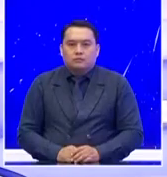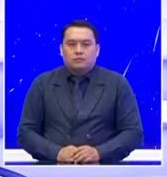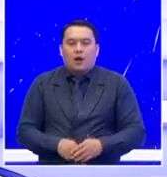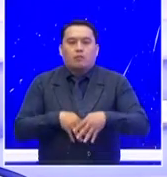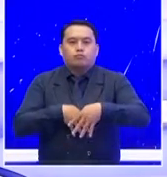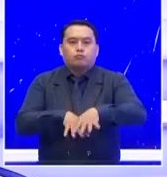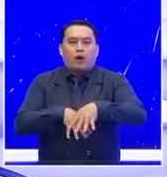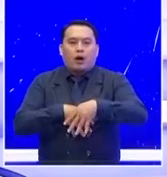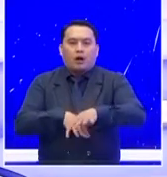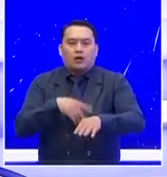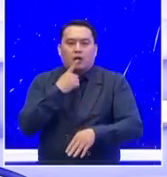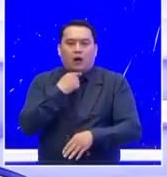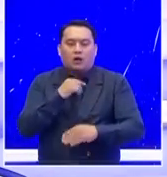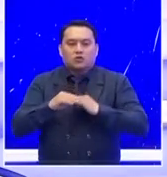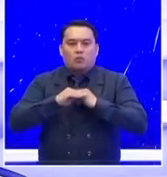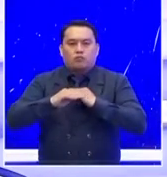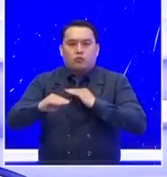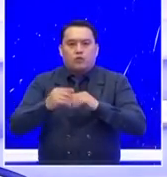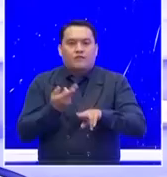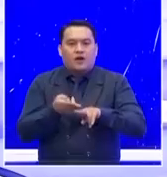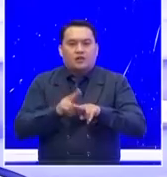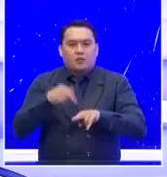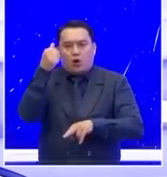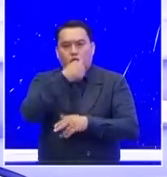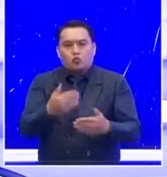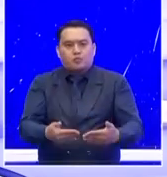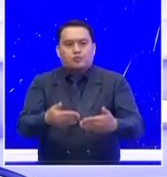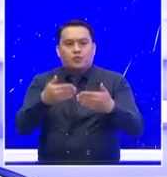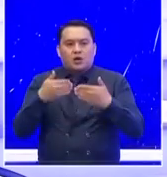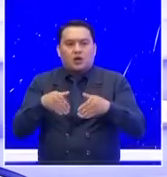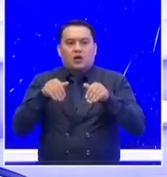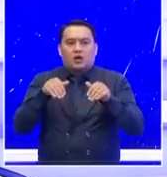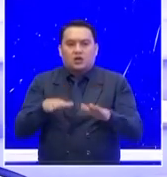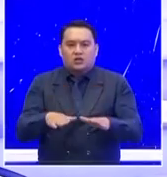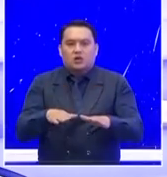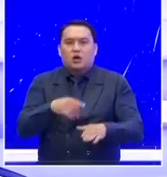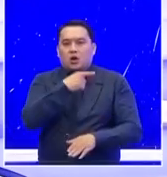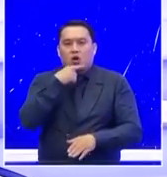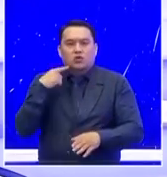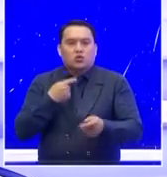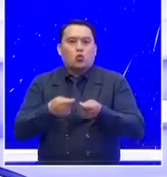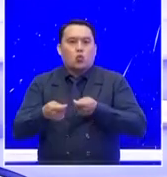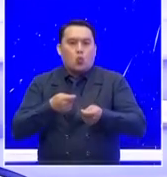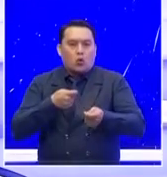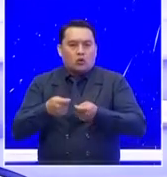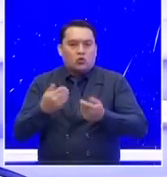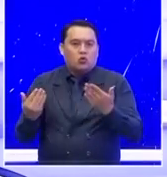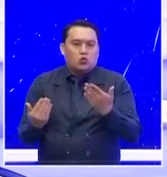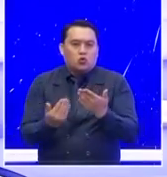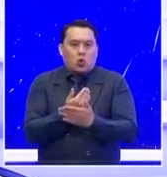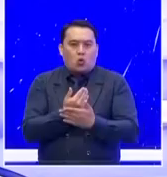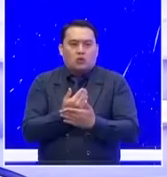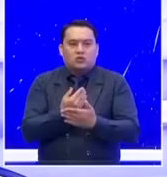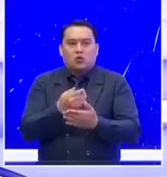Парад Победы на Красной площади Москвы будет в этом году перенесен. Такое решение приняло российское руководство. Новая дата пока